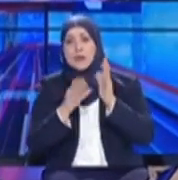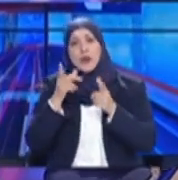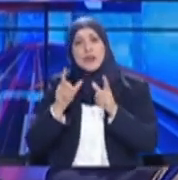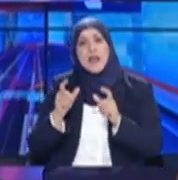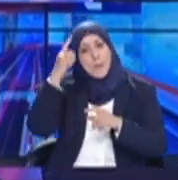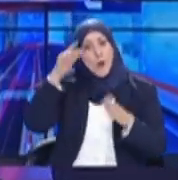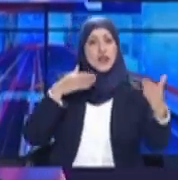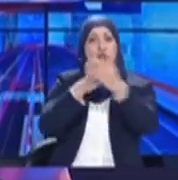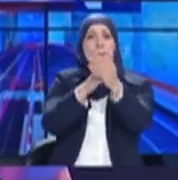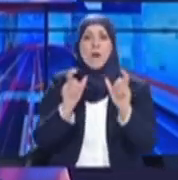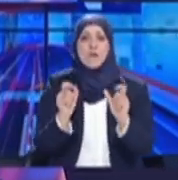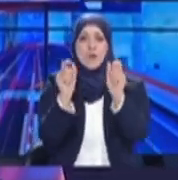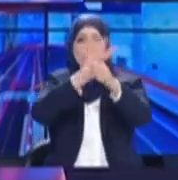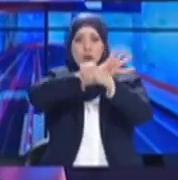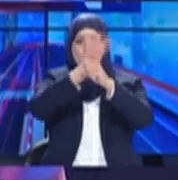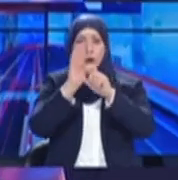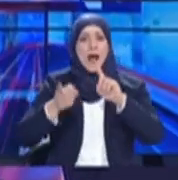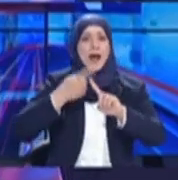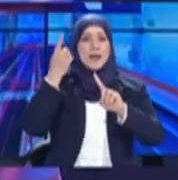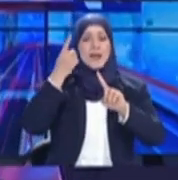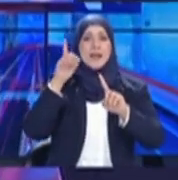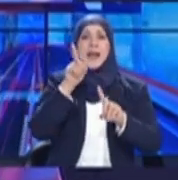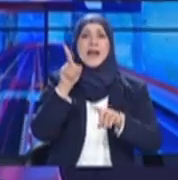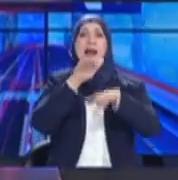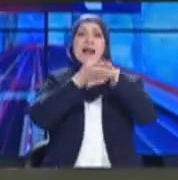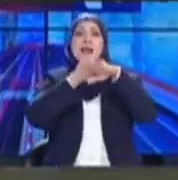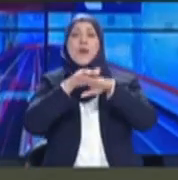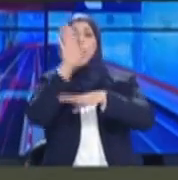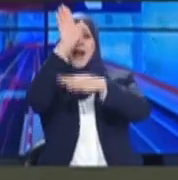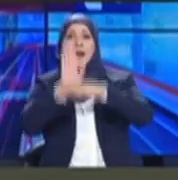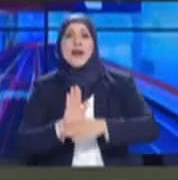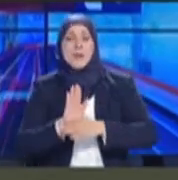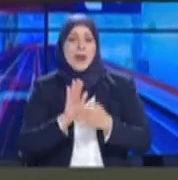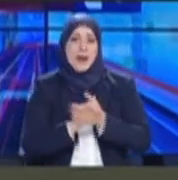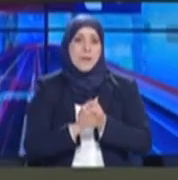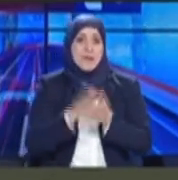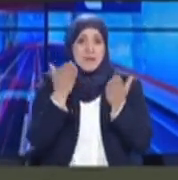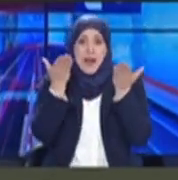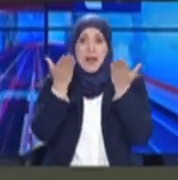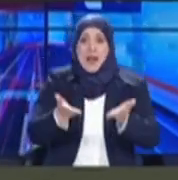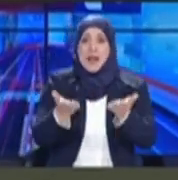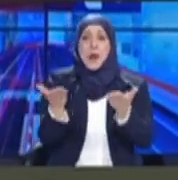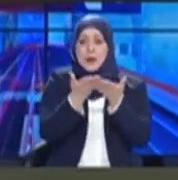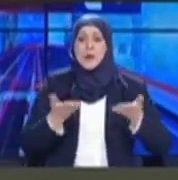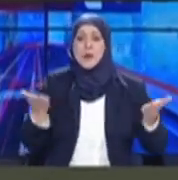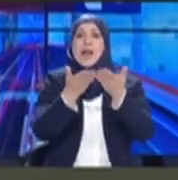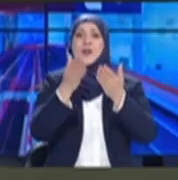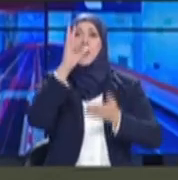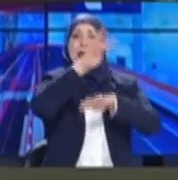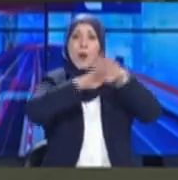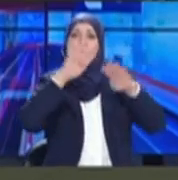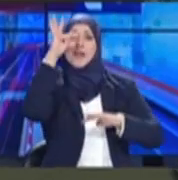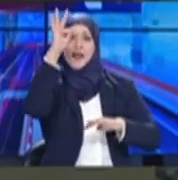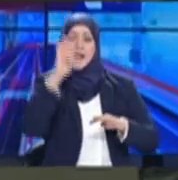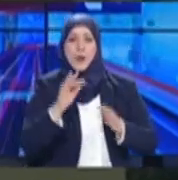كورونا خاصه على مستوى ال ال الحمايه الحاله هو اللي موجود الان في جهات طويل